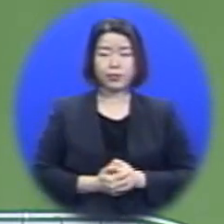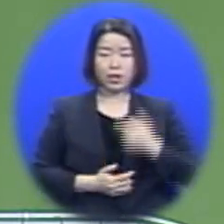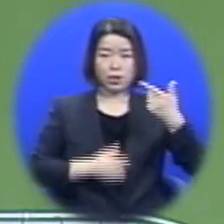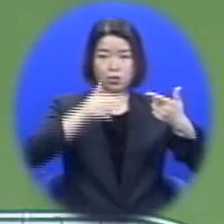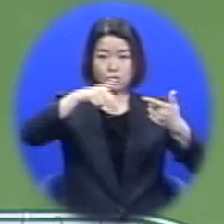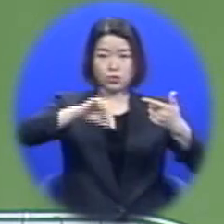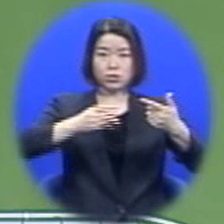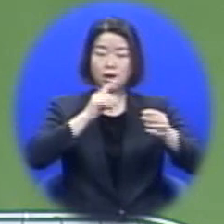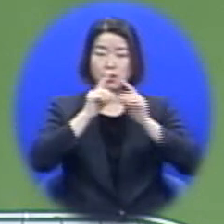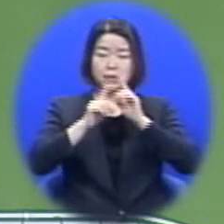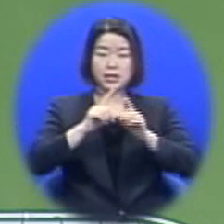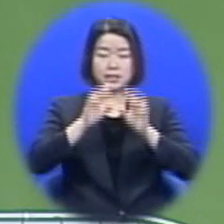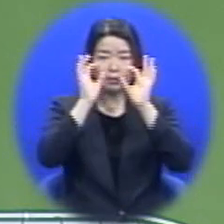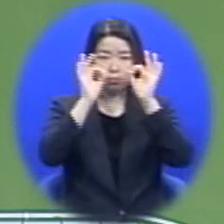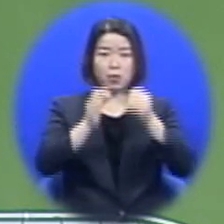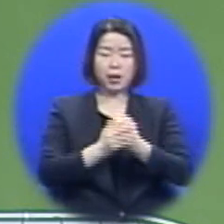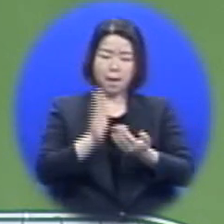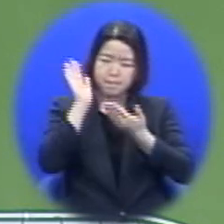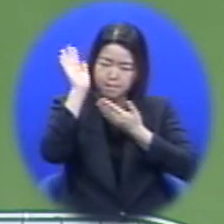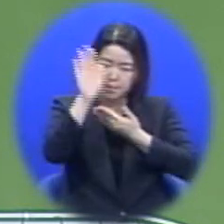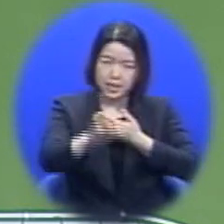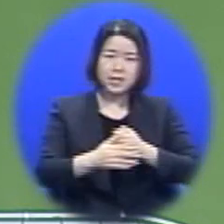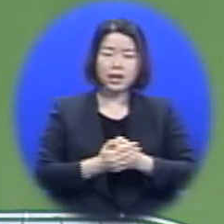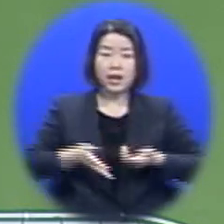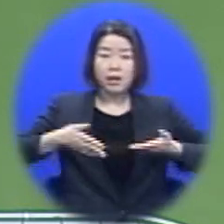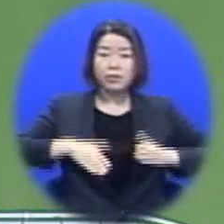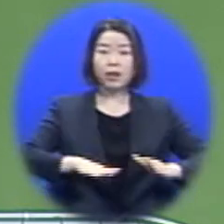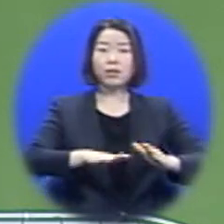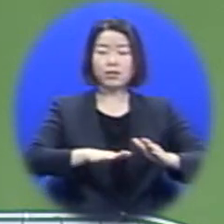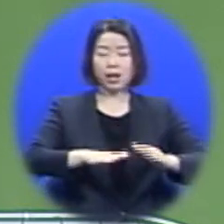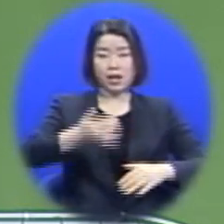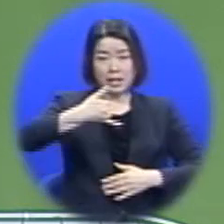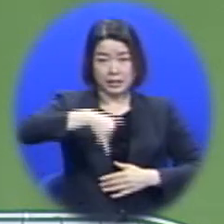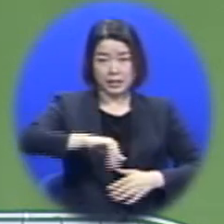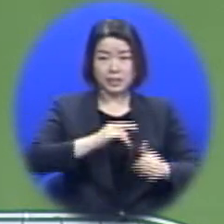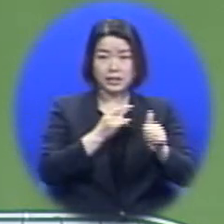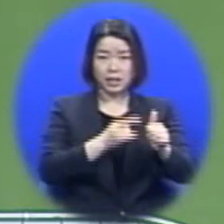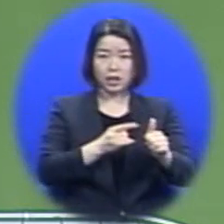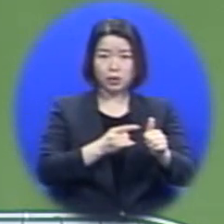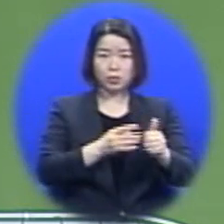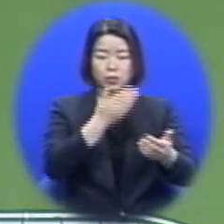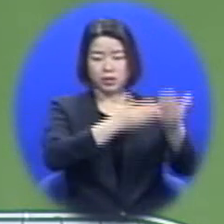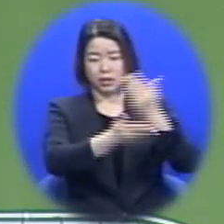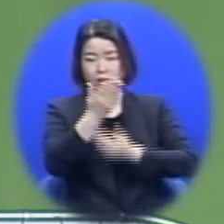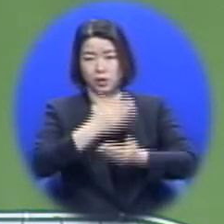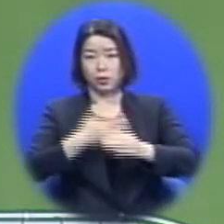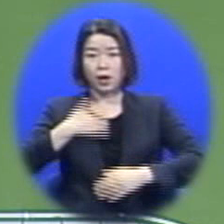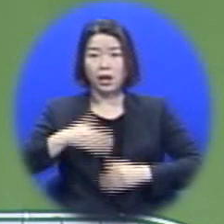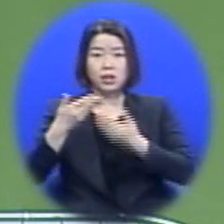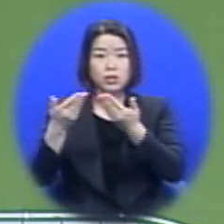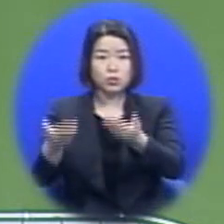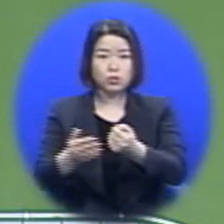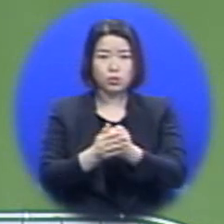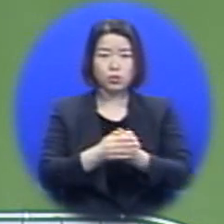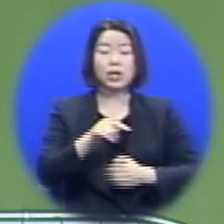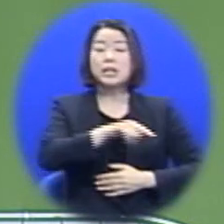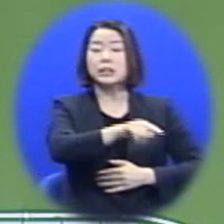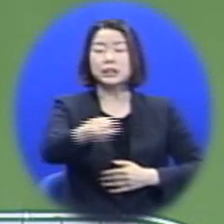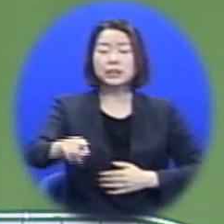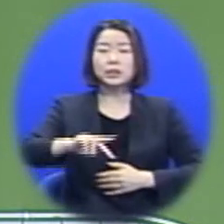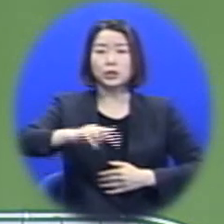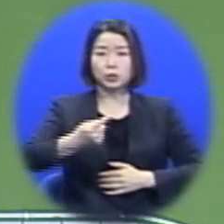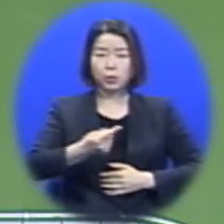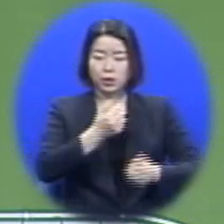6절 말씀에 보면 미래에 태어날 자손에게도 대대로 알려주어 그들도 그들의 자손에게